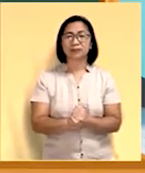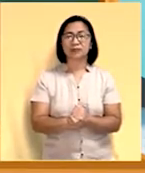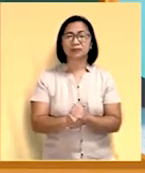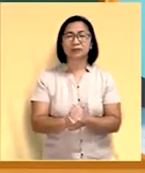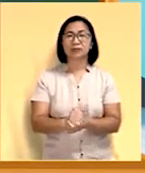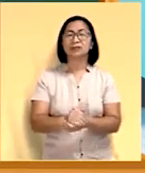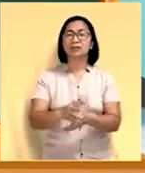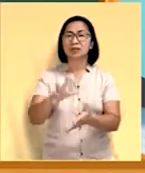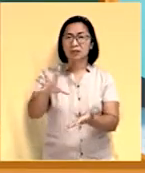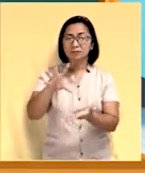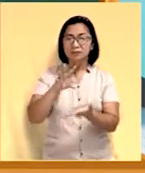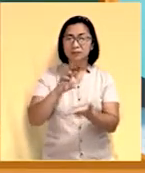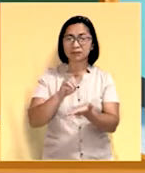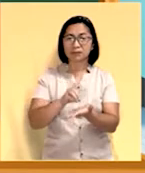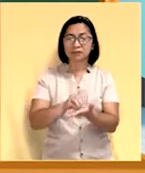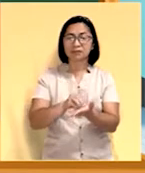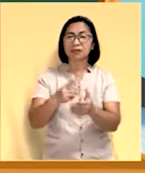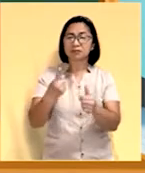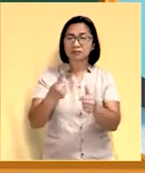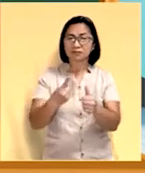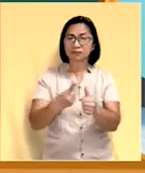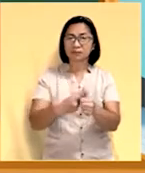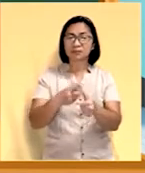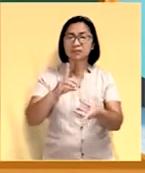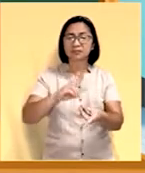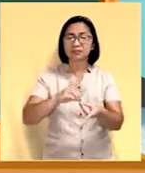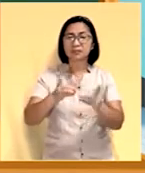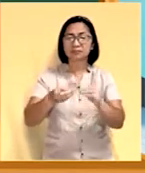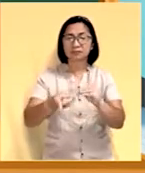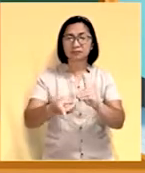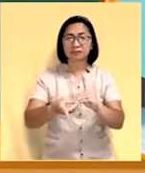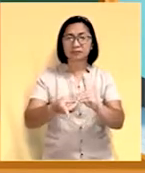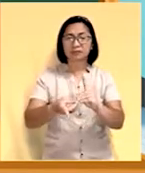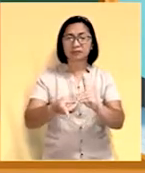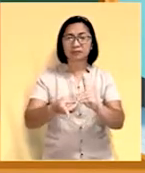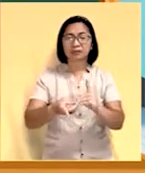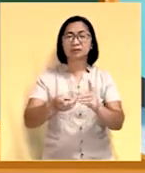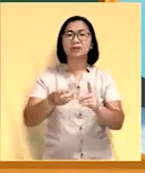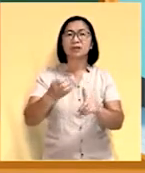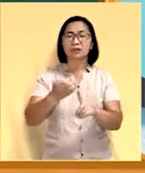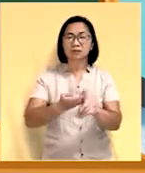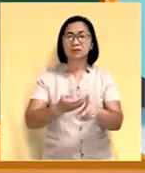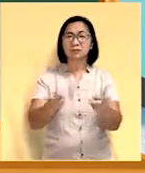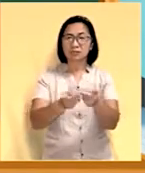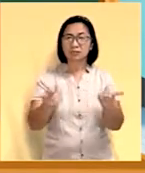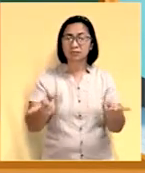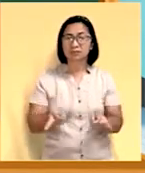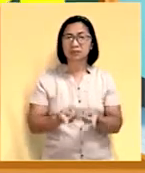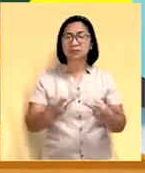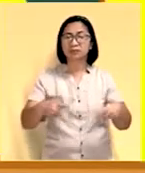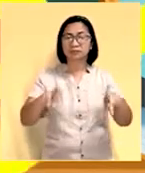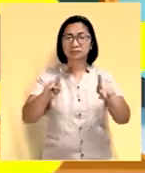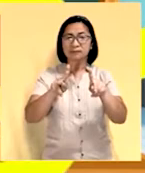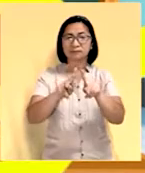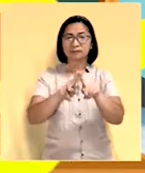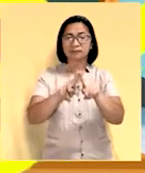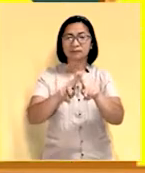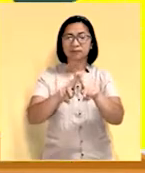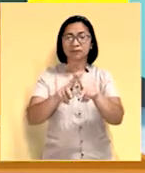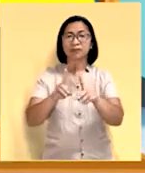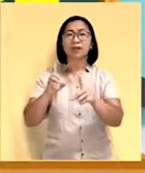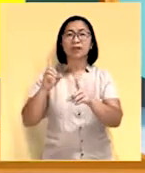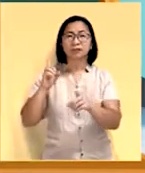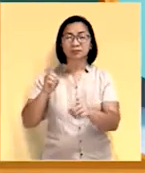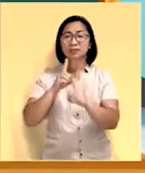Kukunin lang natin ulit ang unang digit sa mga sagot sa bawat place value. Kaya, ang